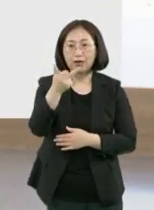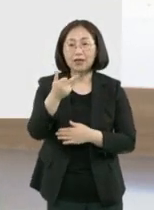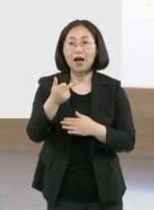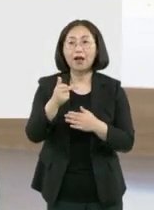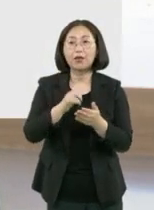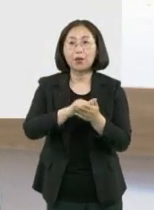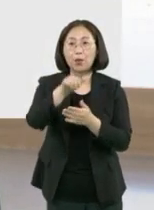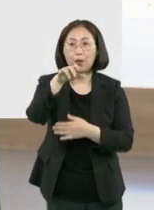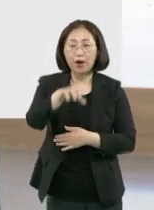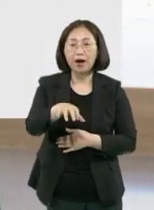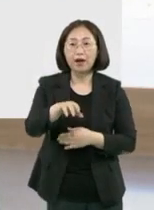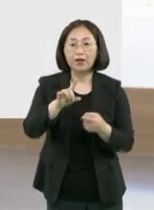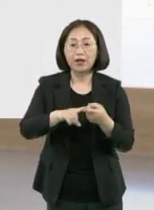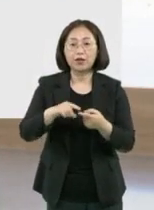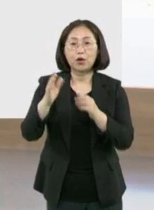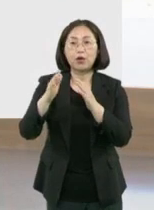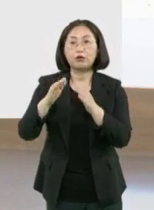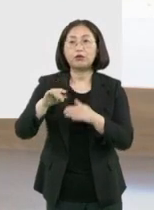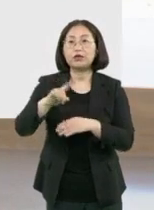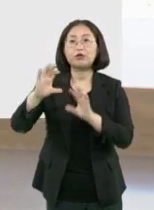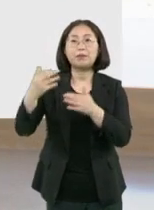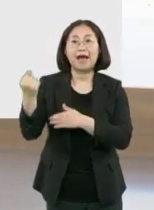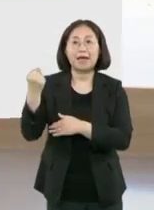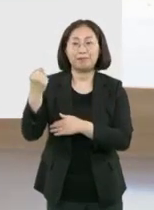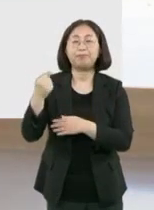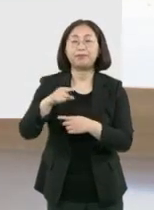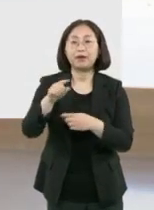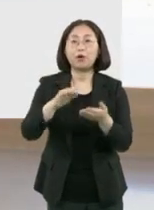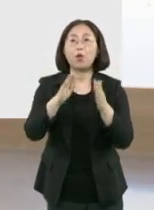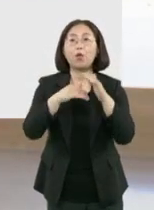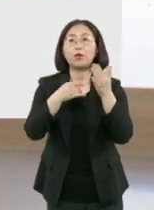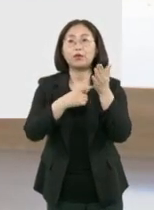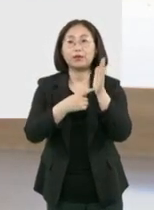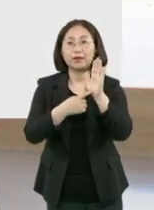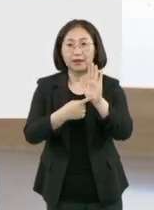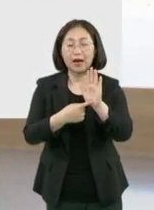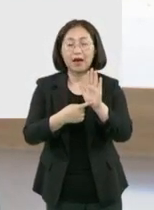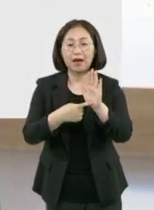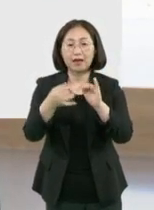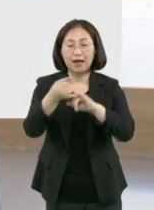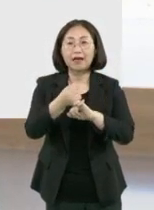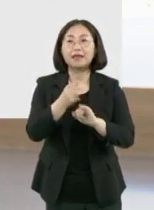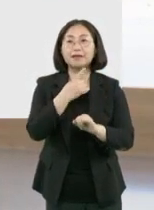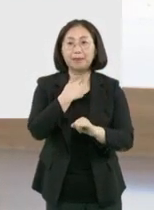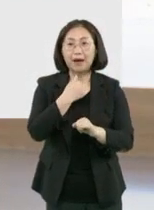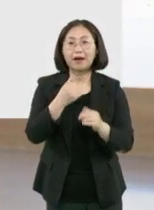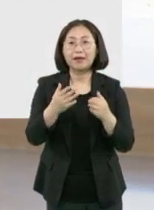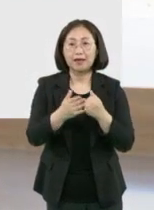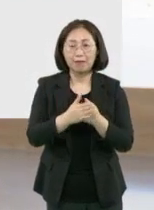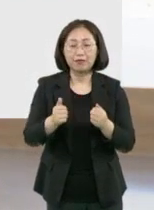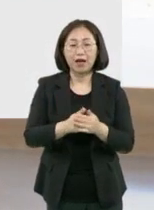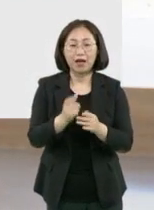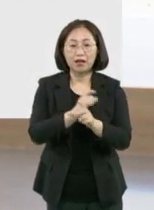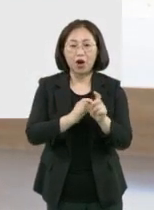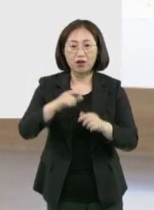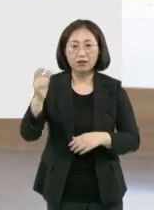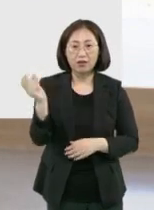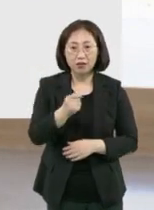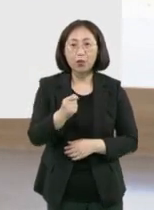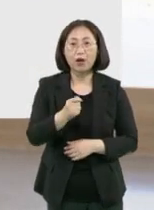이 부분은 우리도 공약을 내걸었고 충남 발전에 큰 동력이라고 생각을 하기 때문에 더